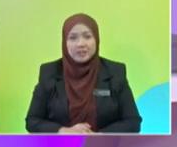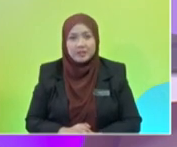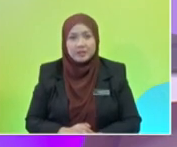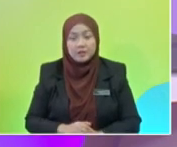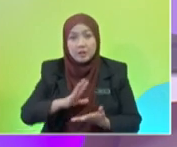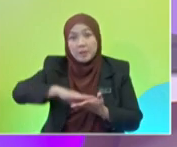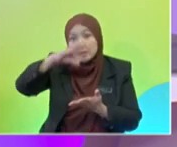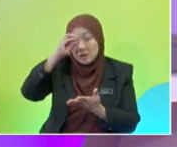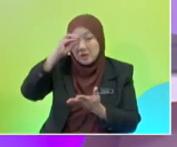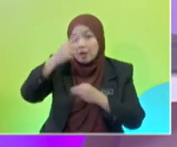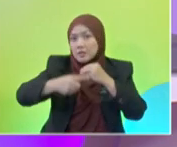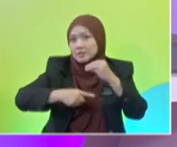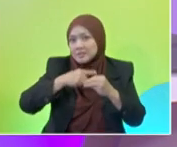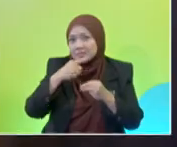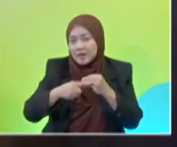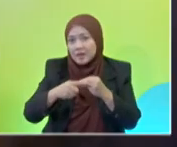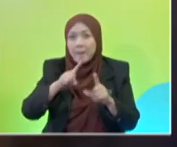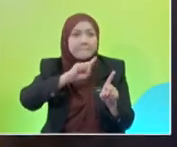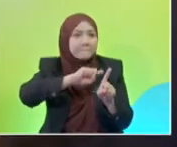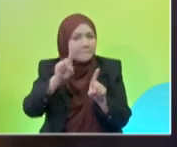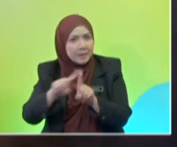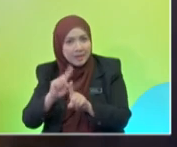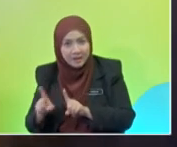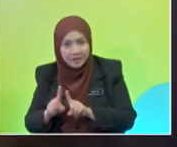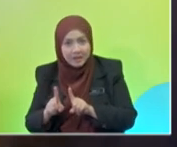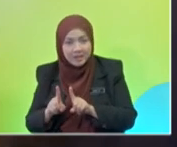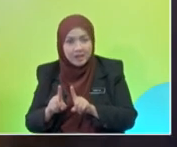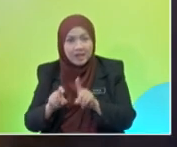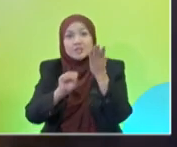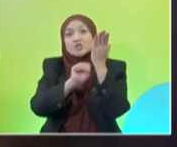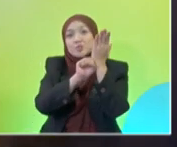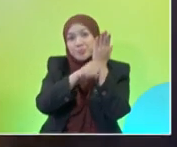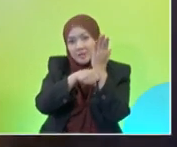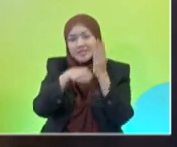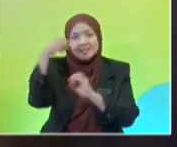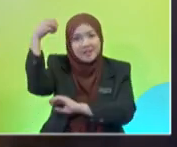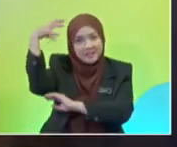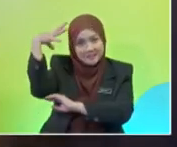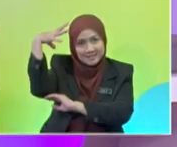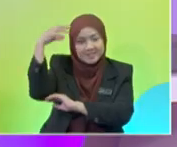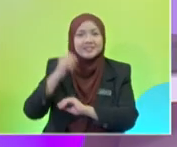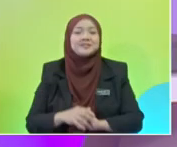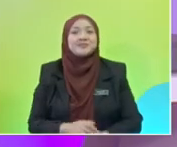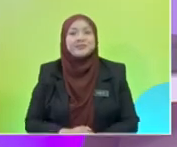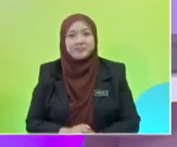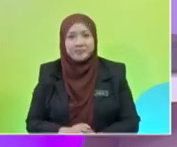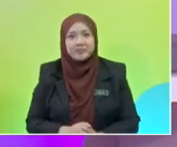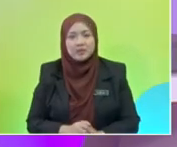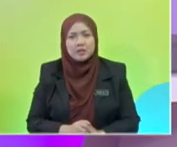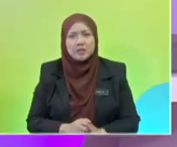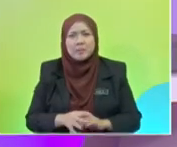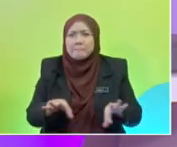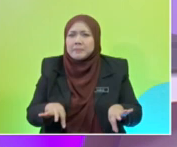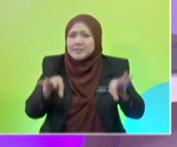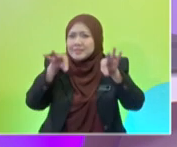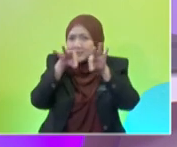berbagai sumber cahaya Oke Sebenarnya ini adalah planet penting kehidupan kita